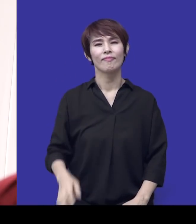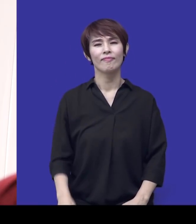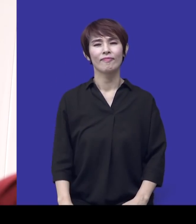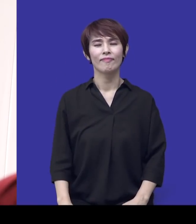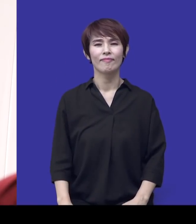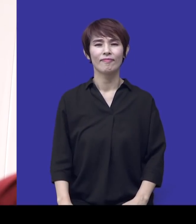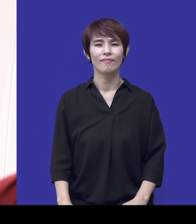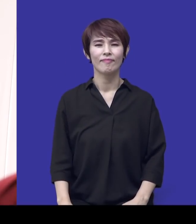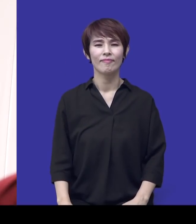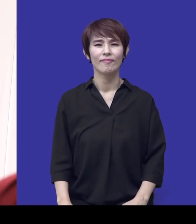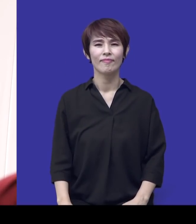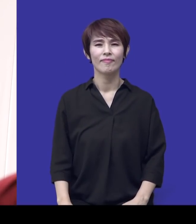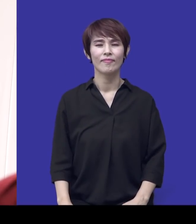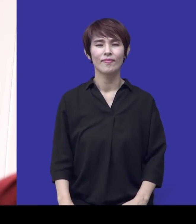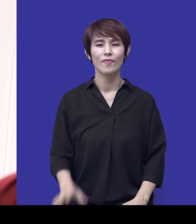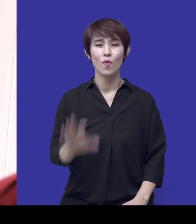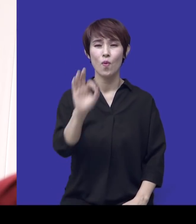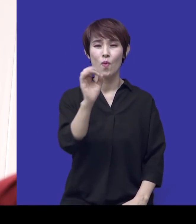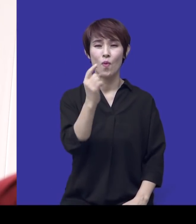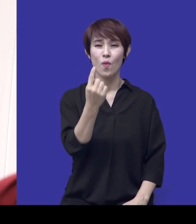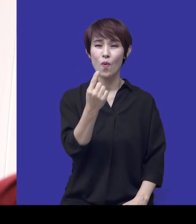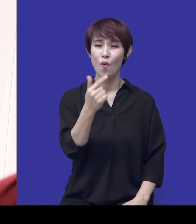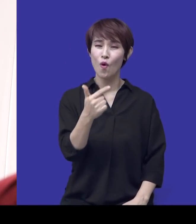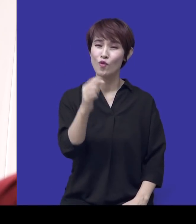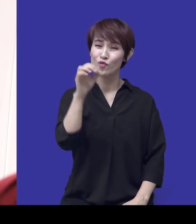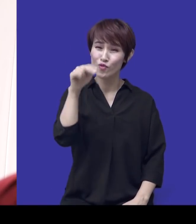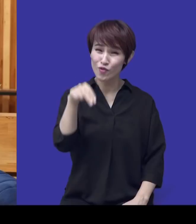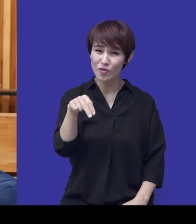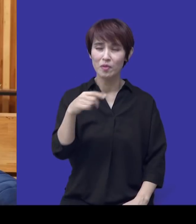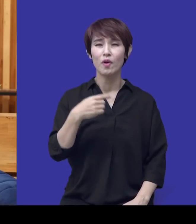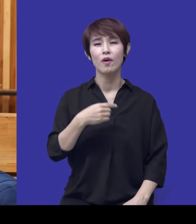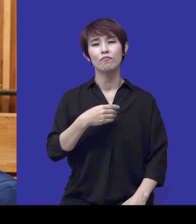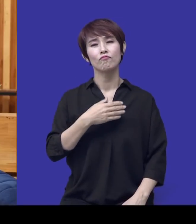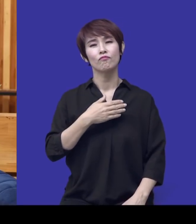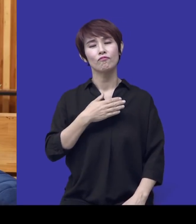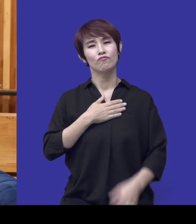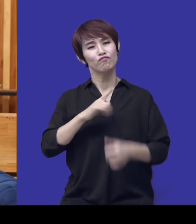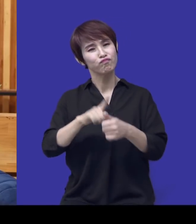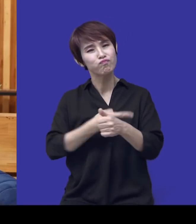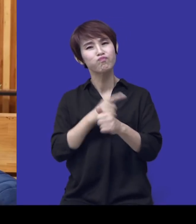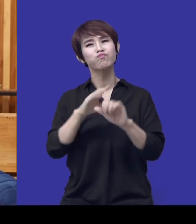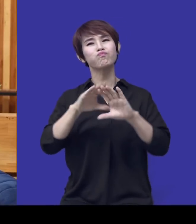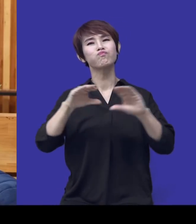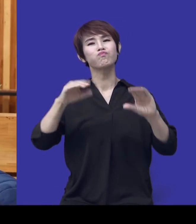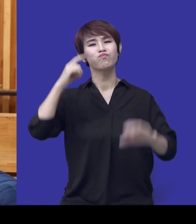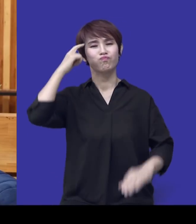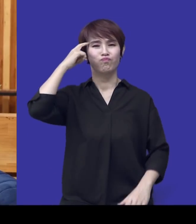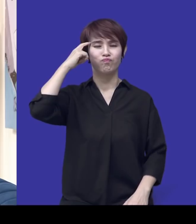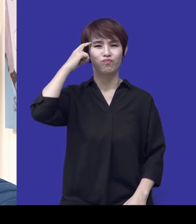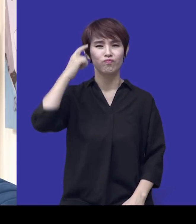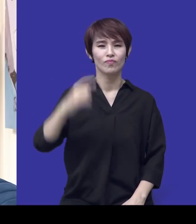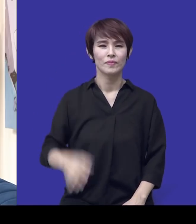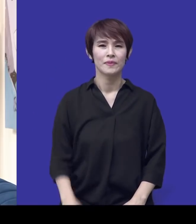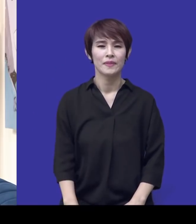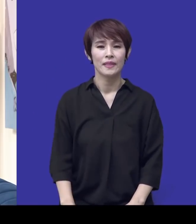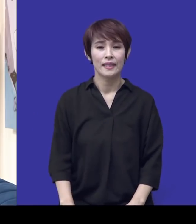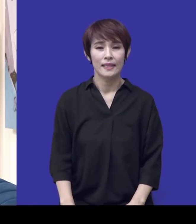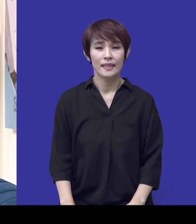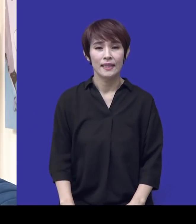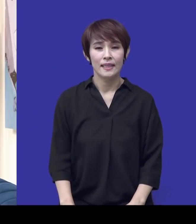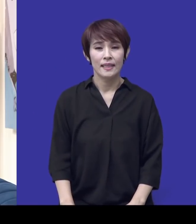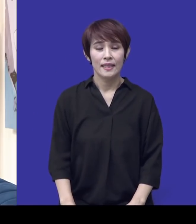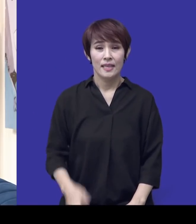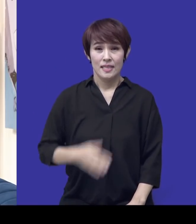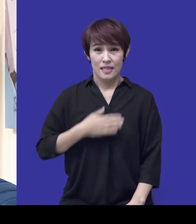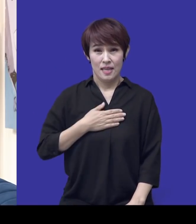네. 온유하다 그러죠. 예. 그렇게 자연스럽게 나올 것 같았어요. 왜냐면 사실 그 당시만 해도 저는